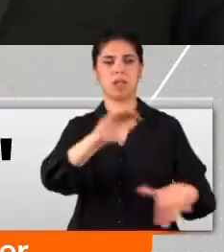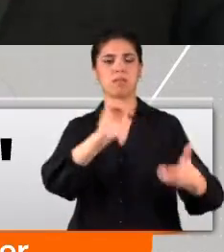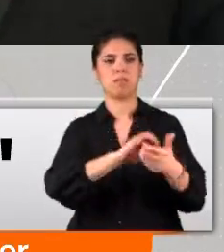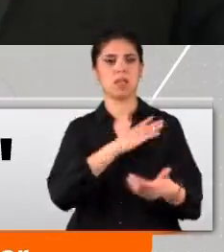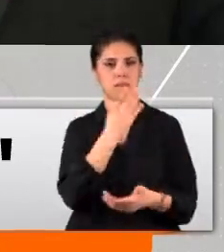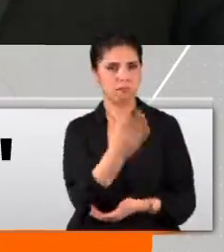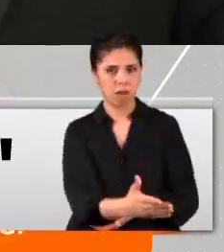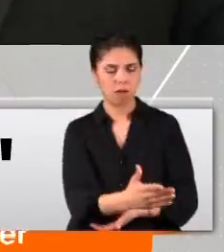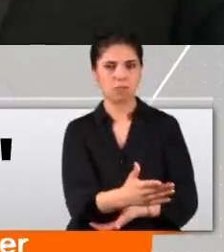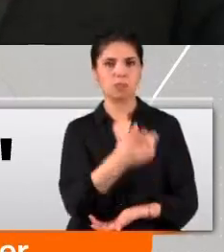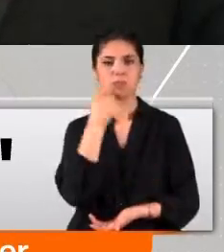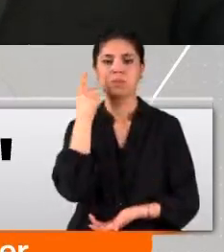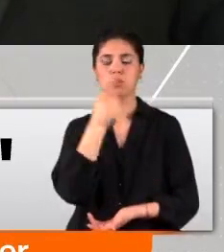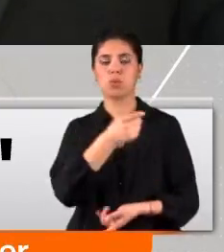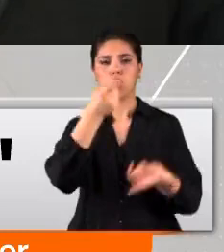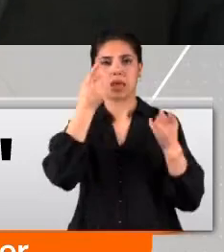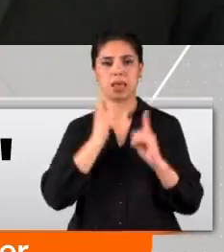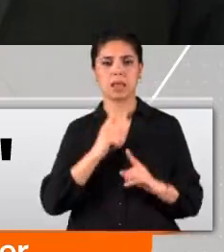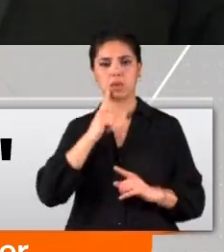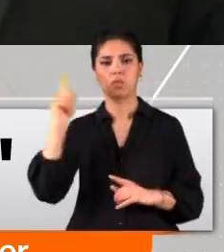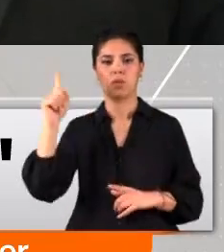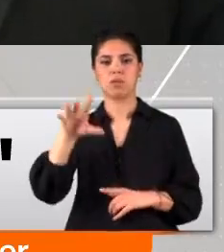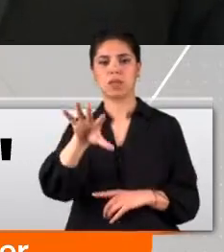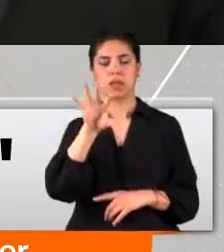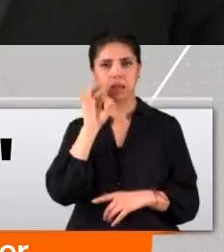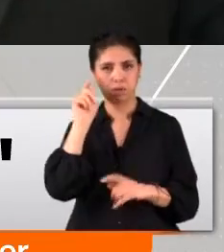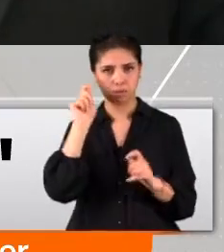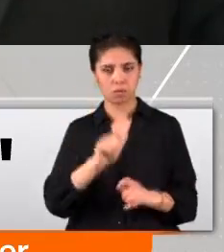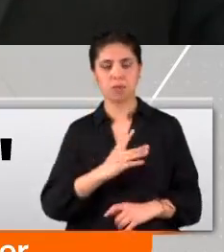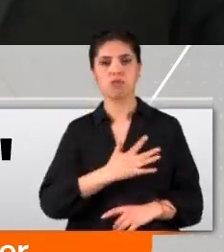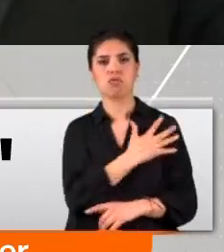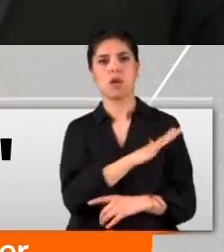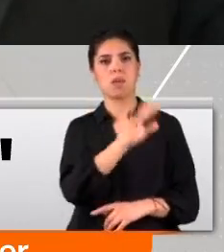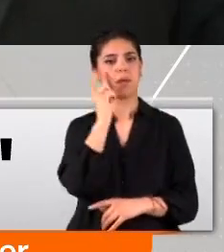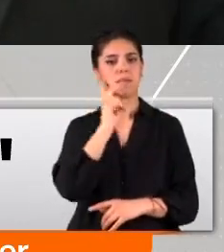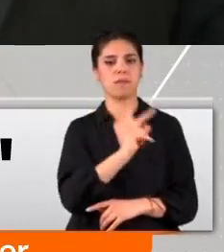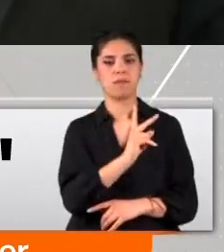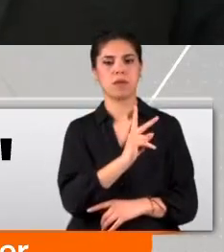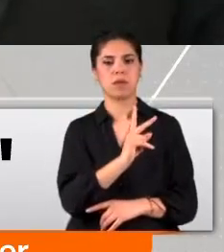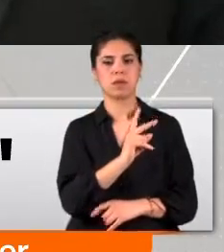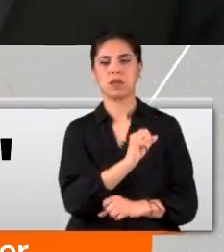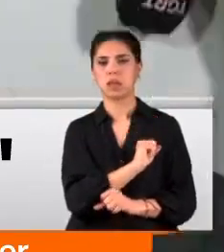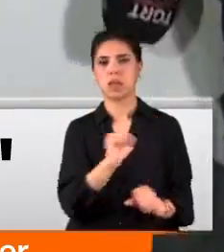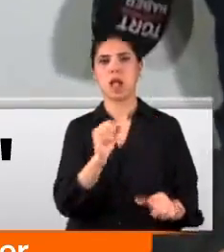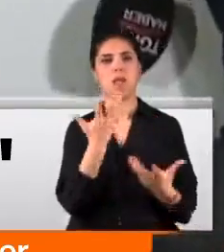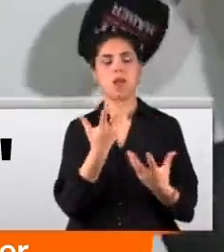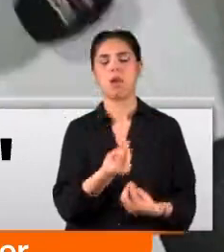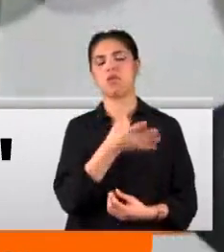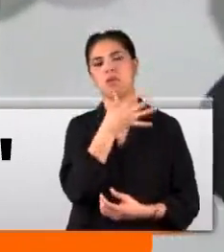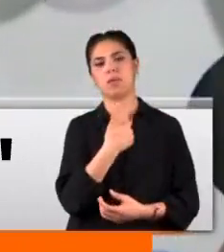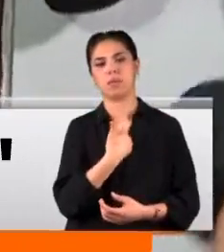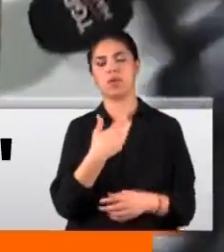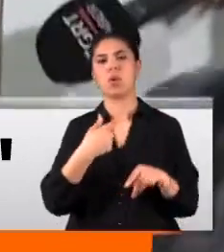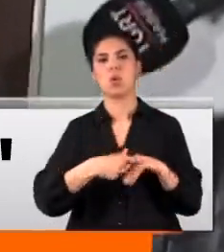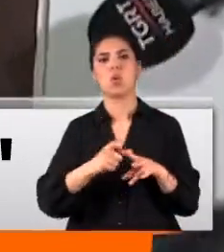var. Bu yetkilerle Cumhurbaşkanı seçtirebilirlerse CHP zihniyetinin bu memlekete neler getirebileceğini biliyoruz. Hüdapar